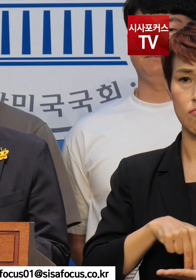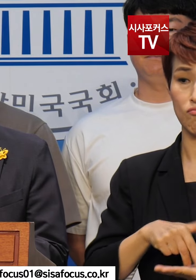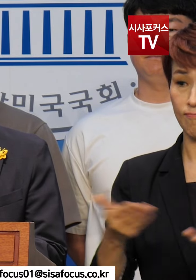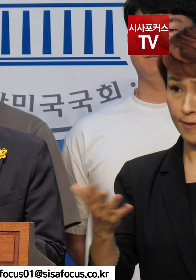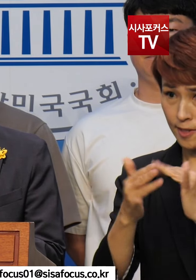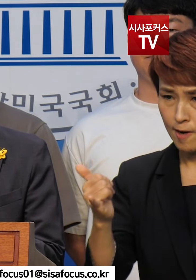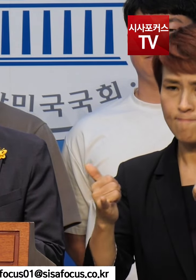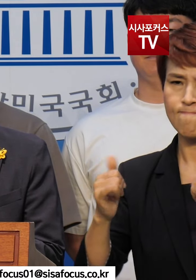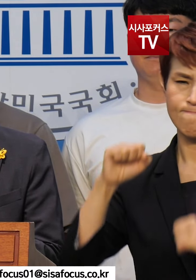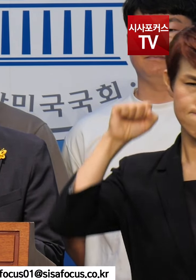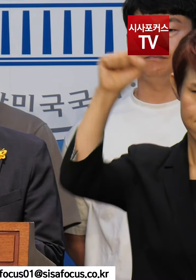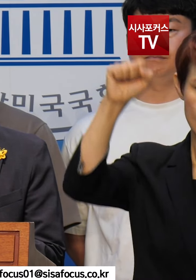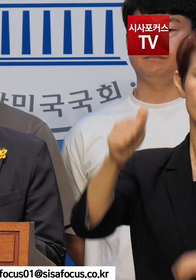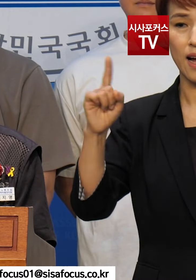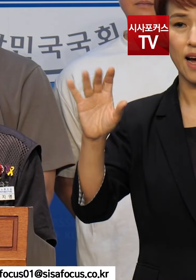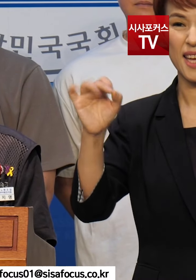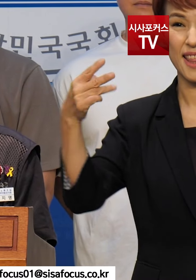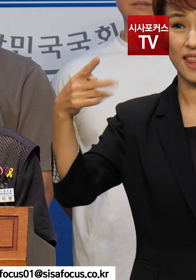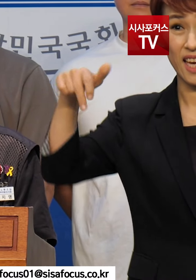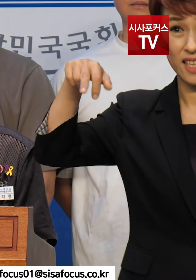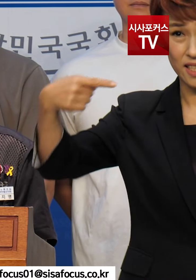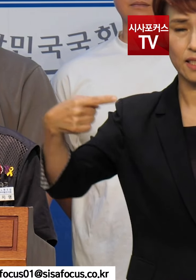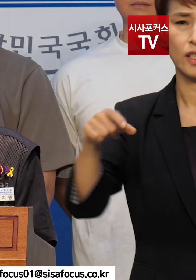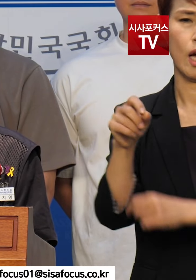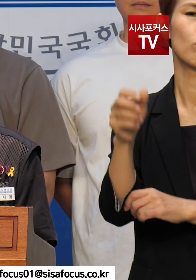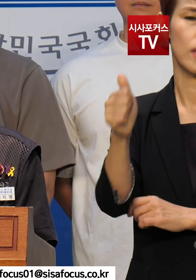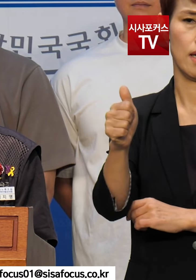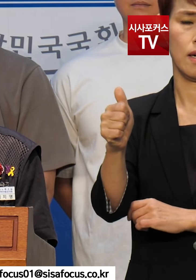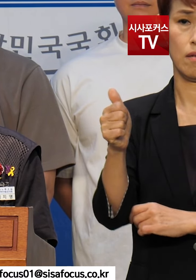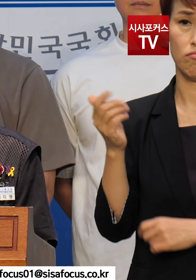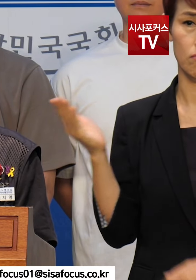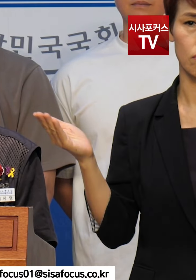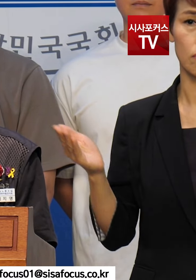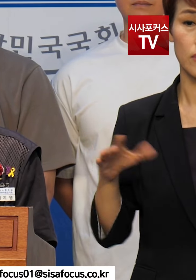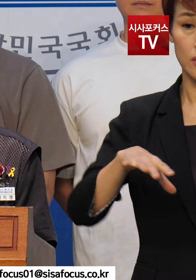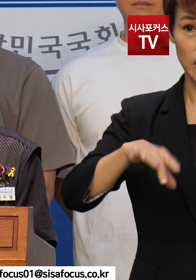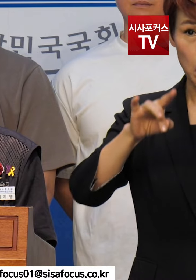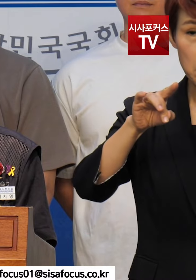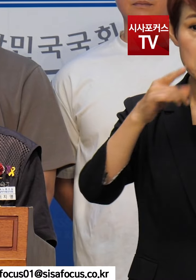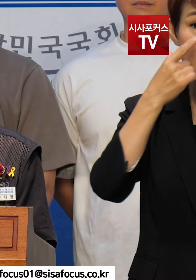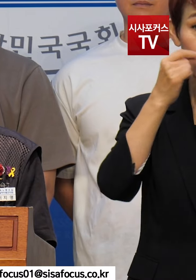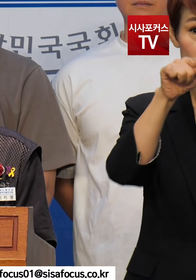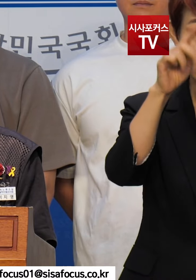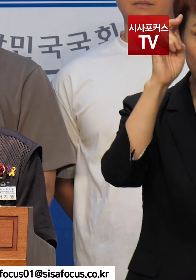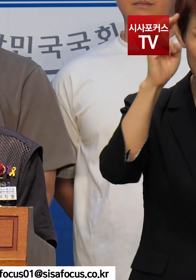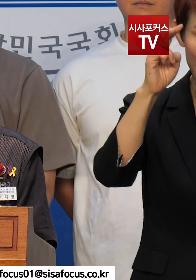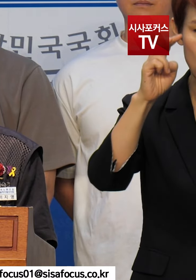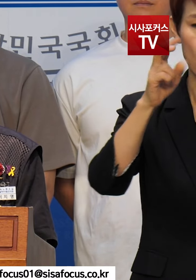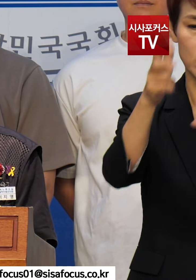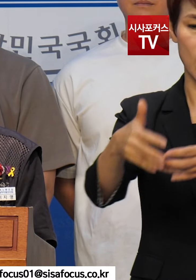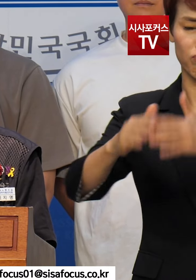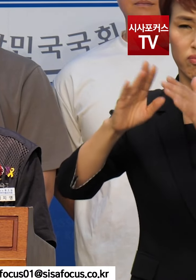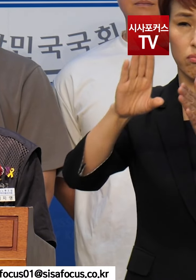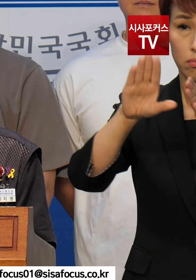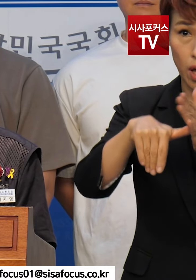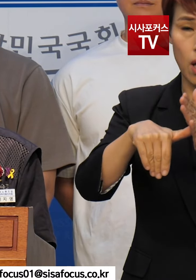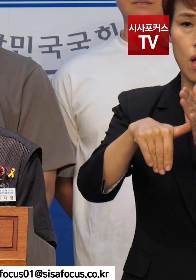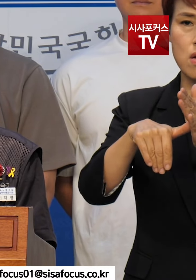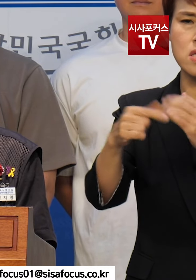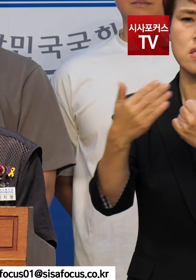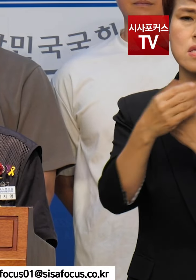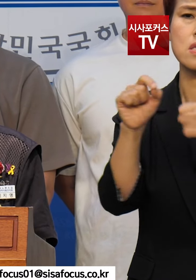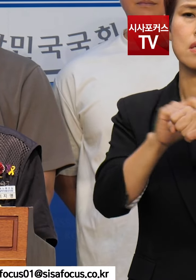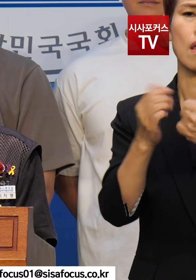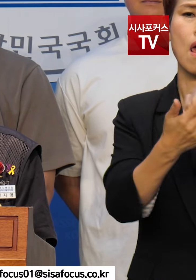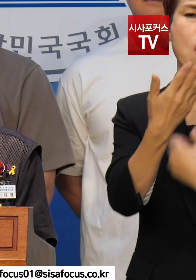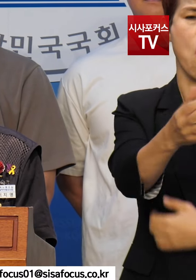투쟁을 지지하고 지원하겠습니다. 니토덴코는 공장을 세울 때 특혜를 받고 수조원이 넘는 돈을 일본 본사로